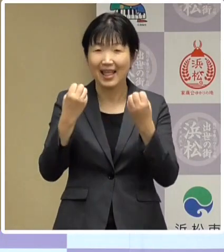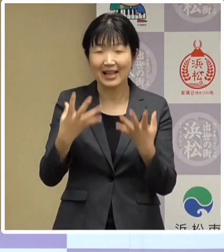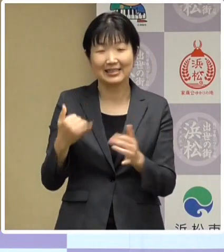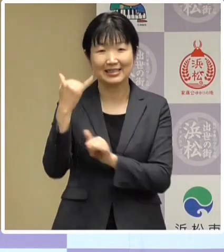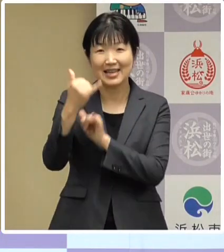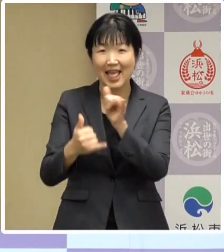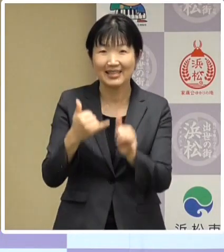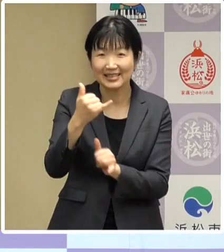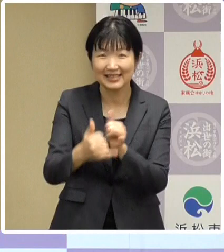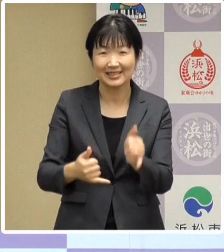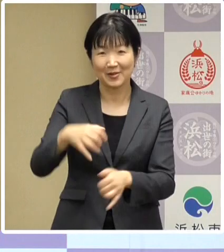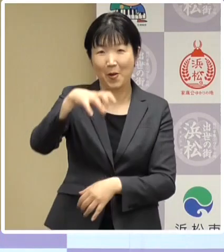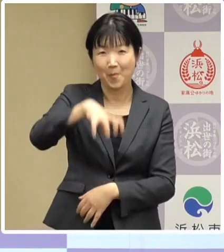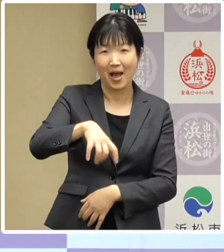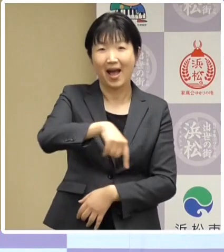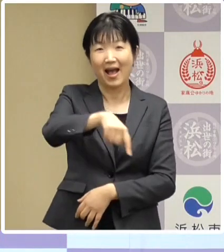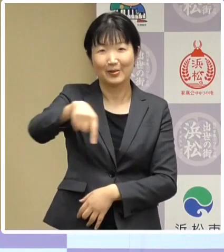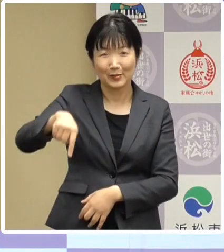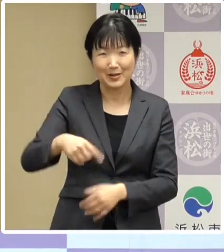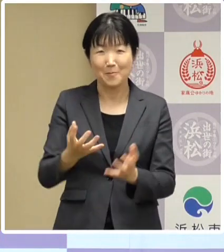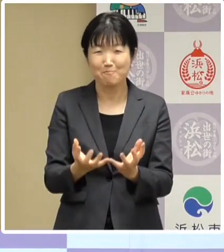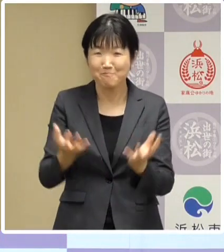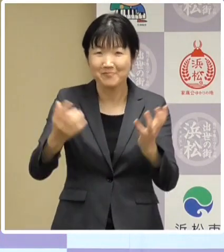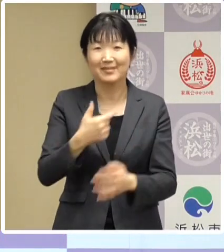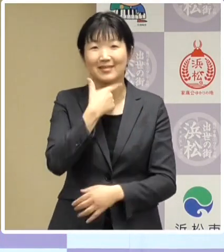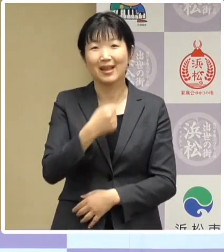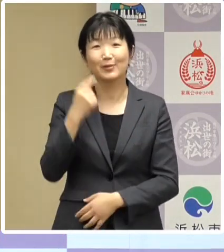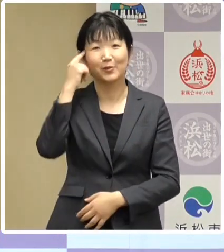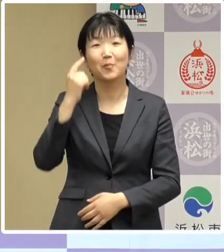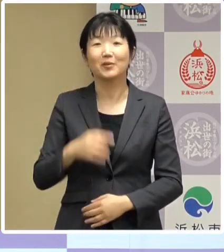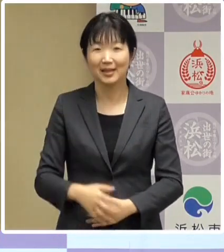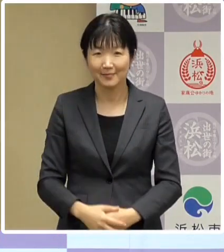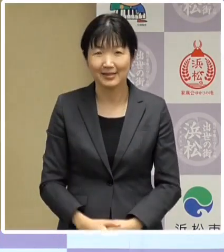して活性化をさせていきたいというふうに考えております。